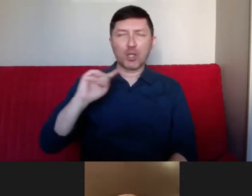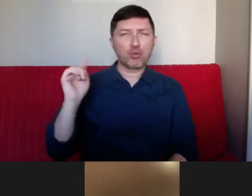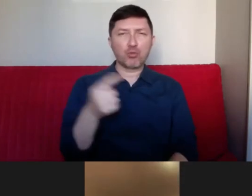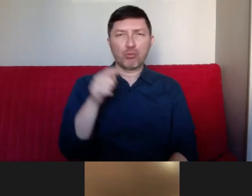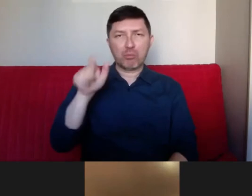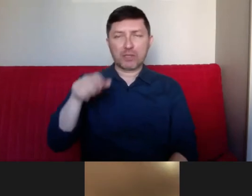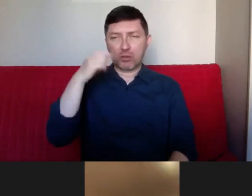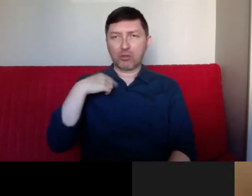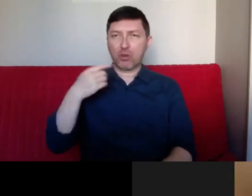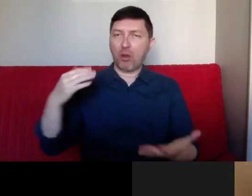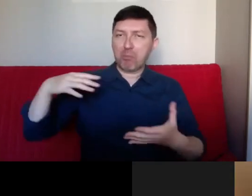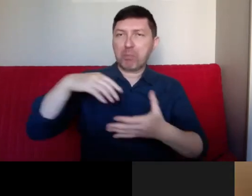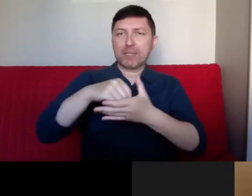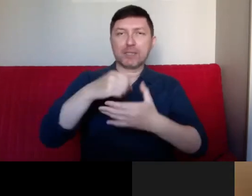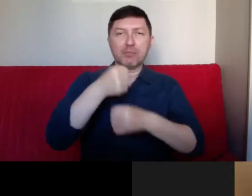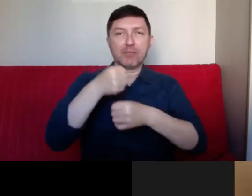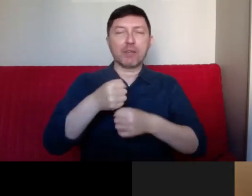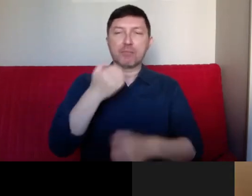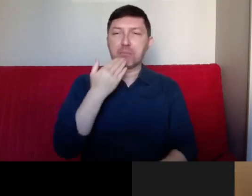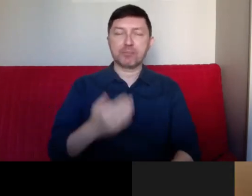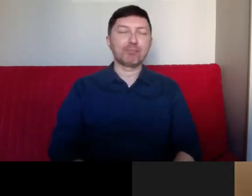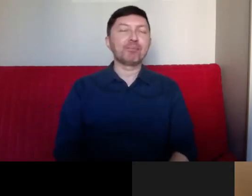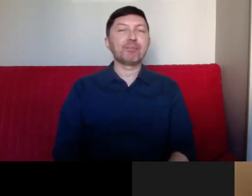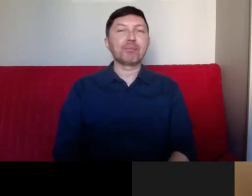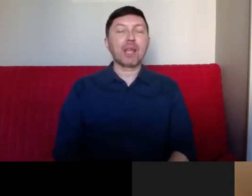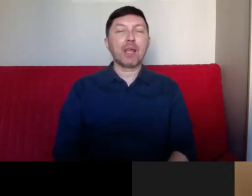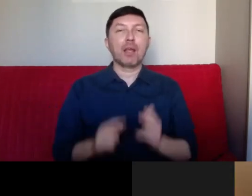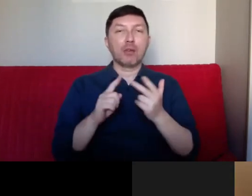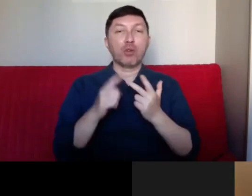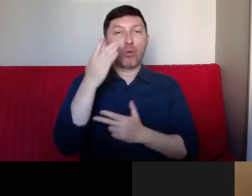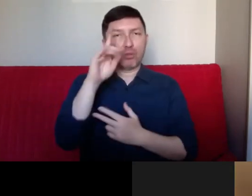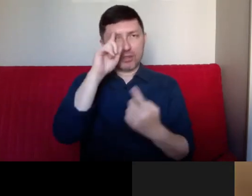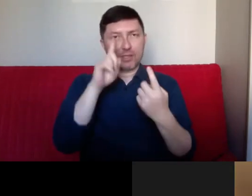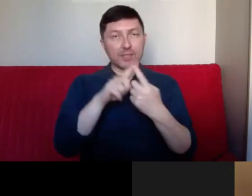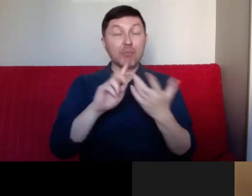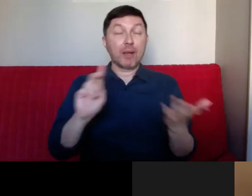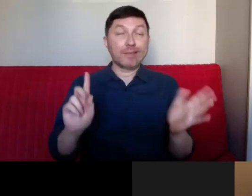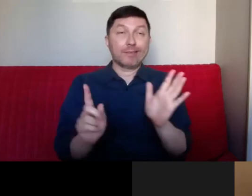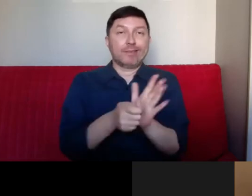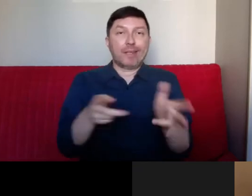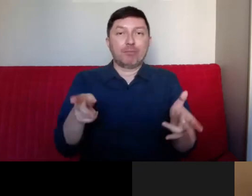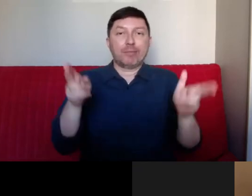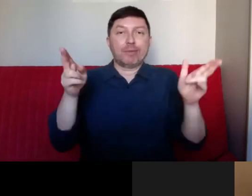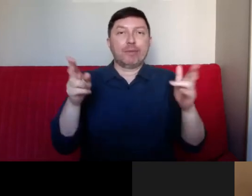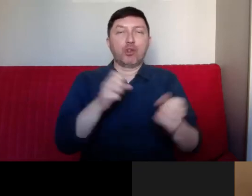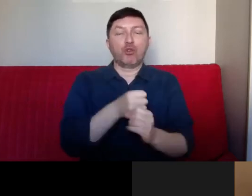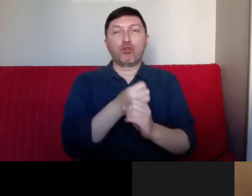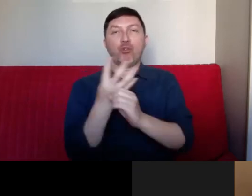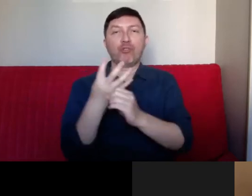ainsi. Le troisième point que je voudrais souligner, à l'heure du Covid-19, un